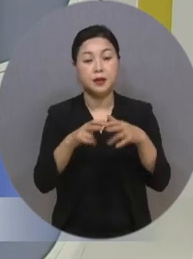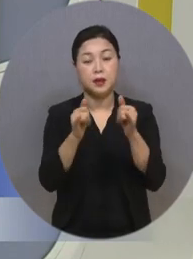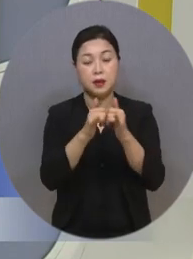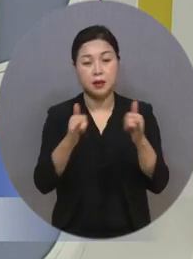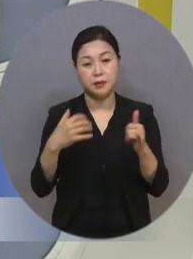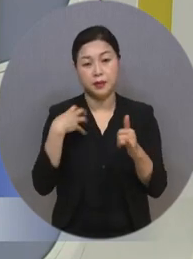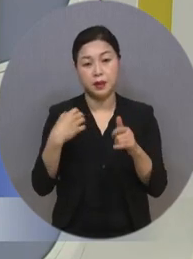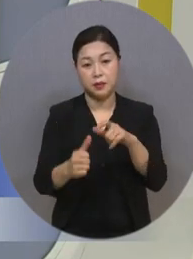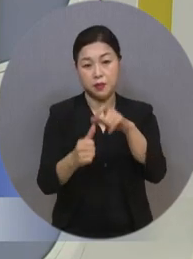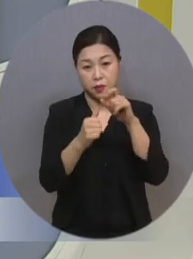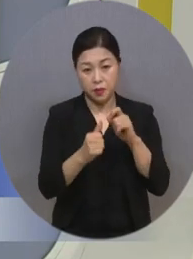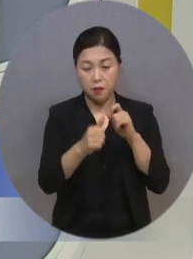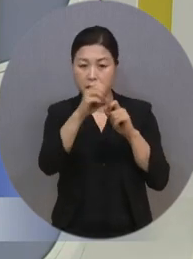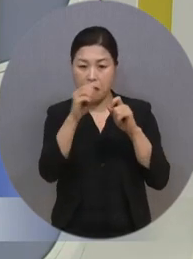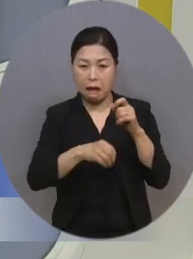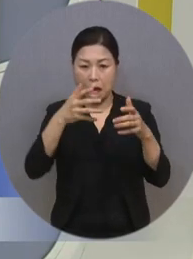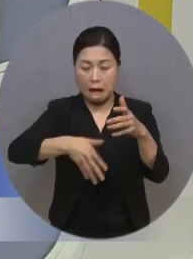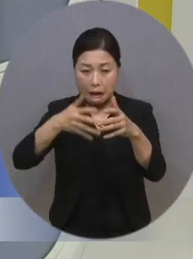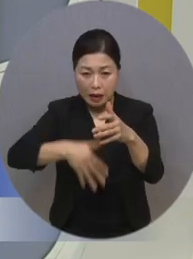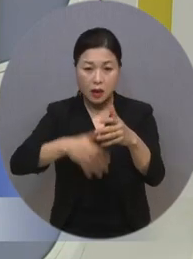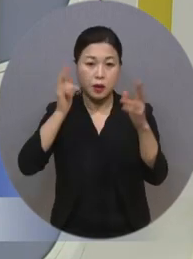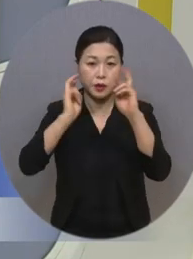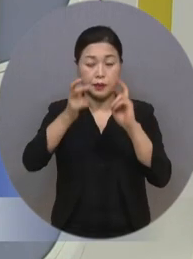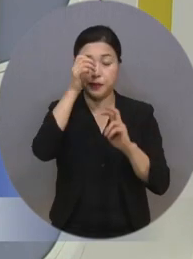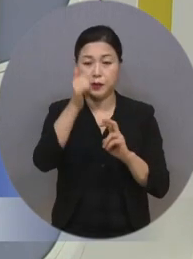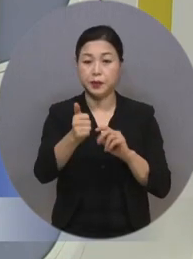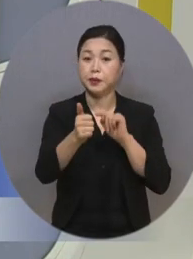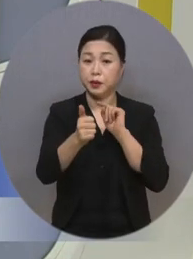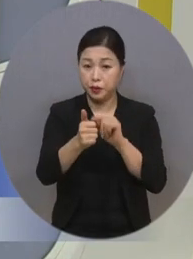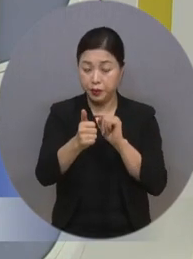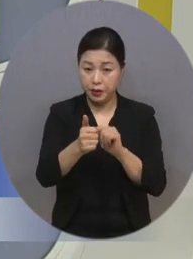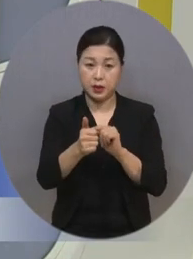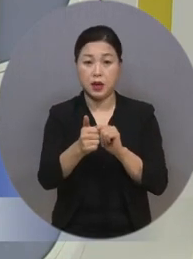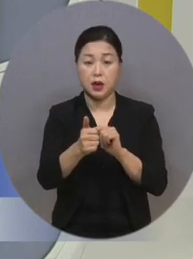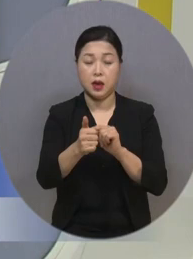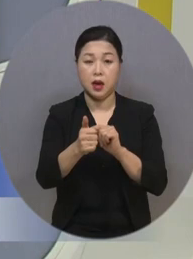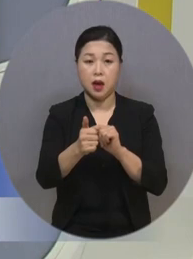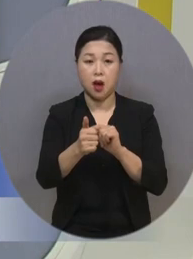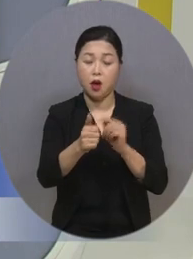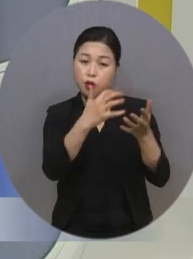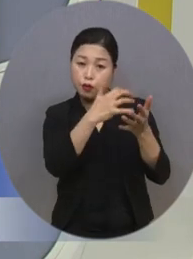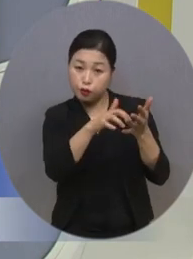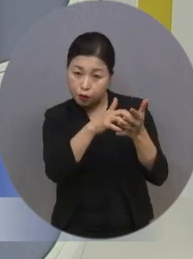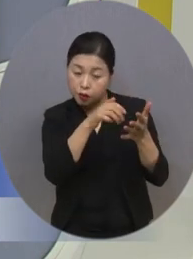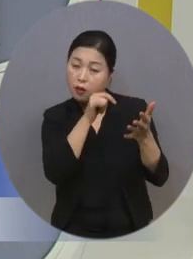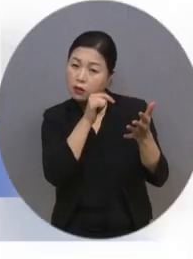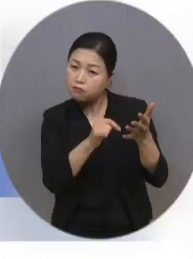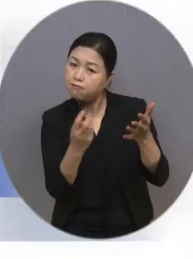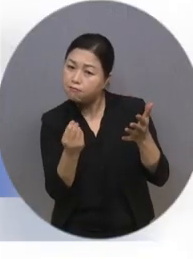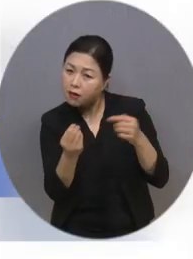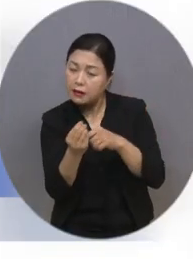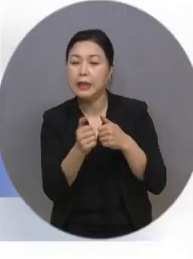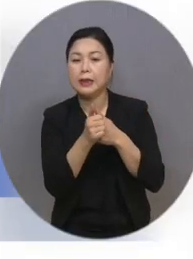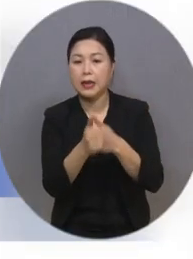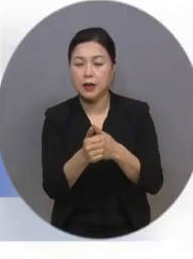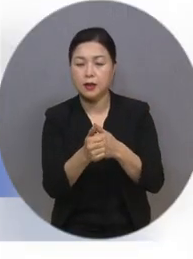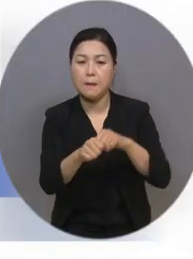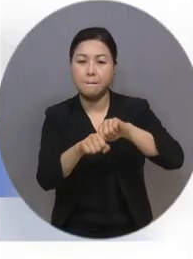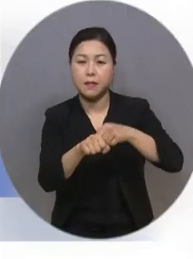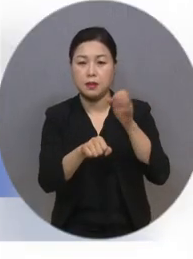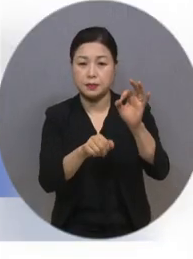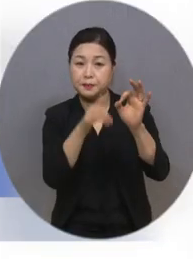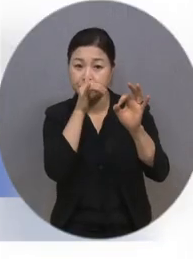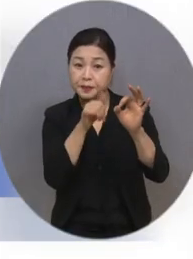의무 고용률을 달성하지 못한 고용사업주에게 미달 인원에 비례해서 부과하는 부담금이죠. 바로 장애인